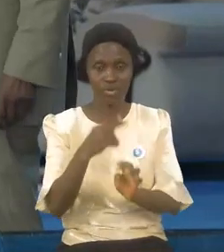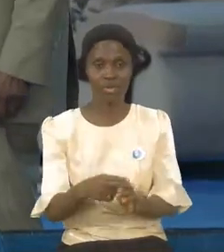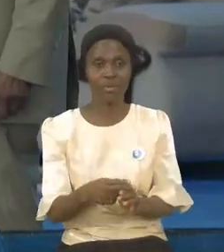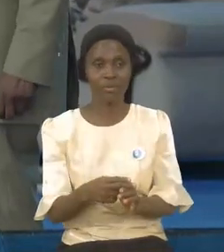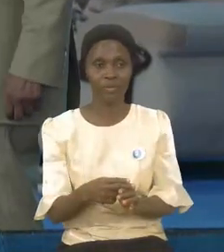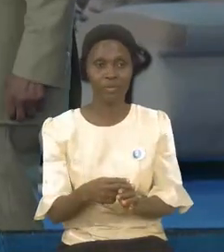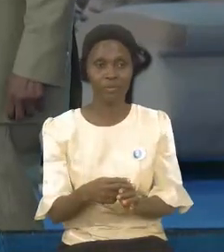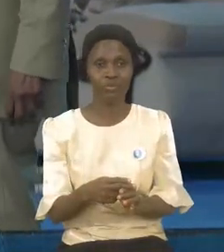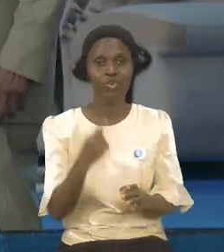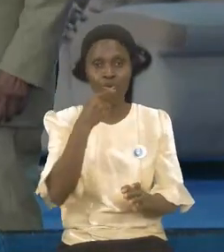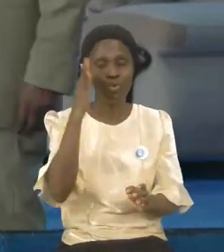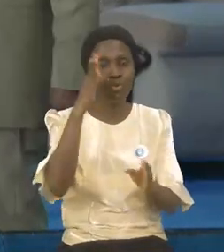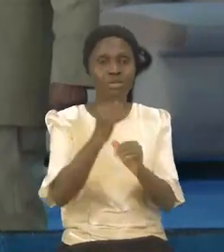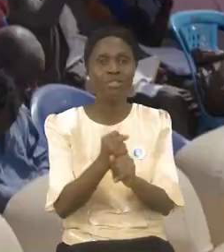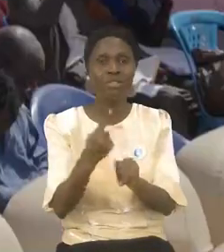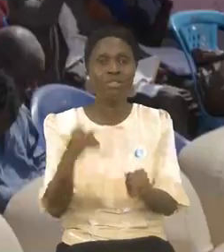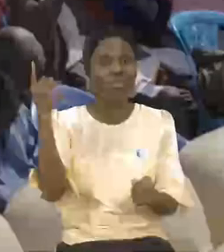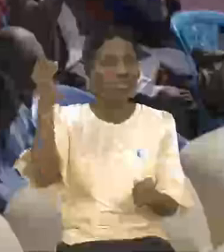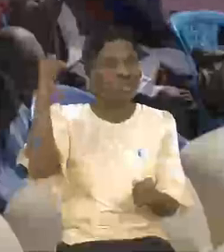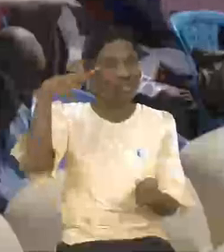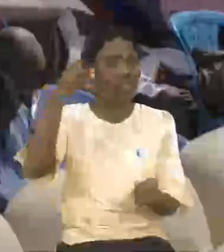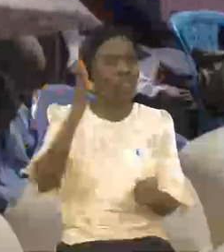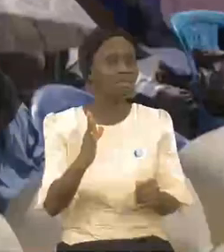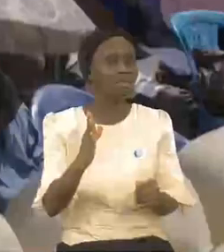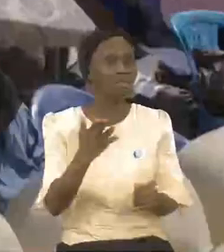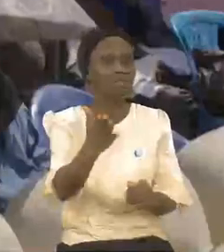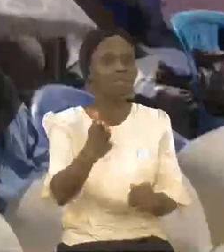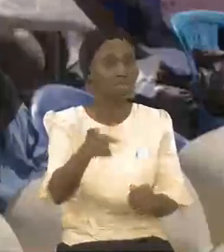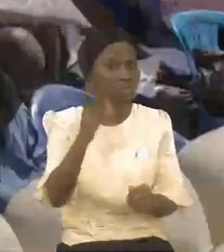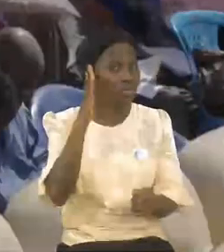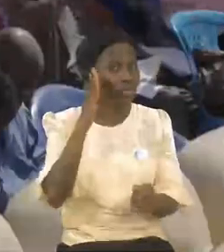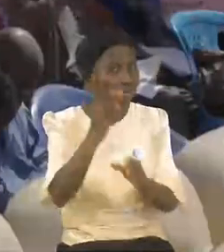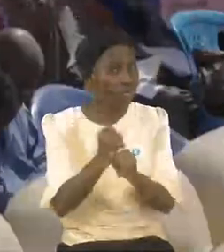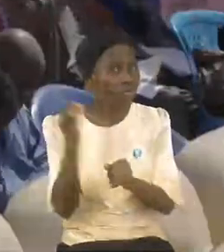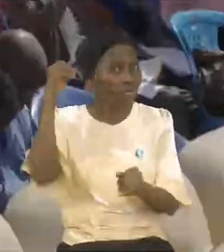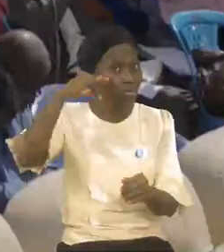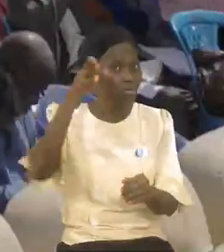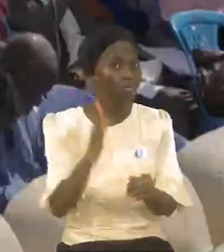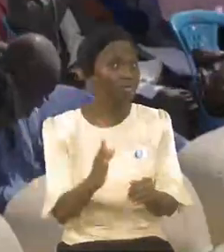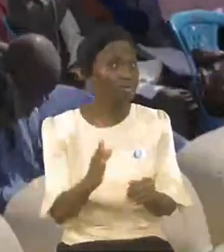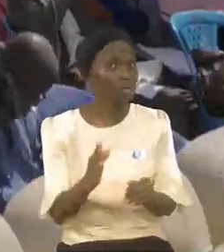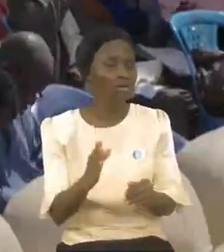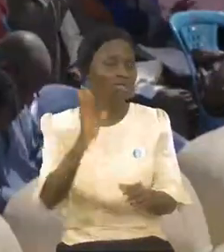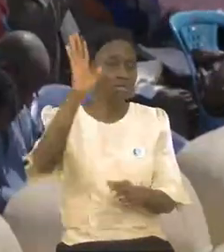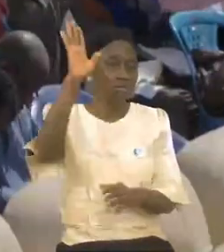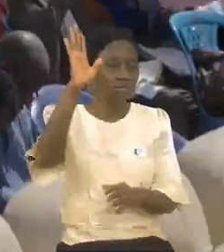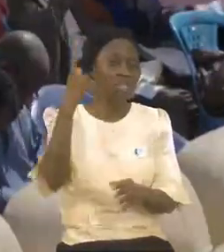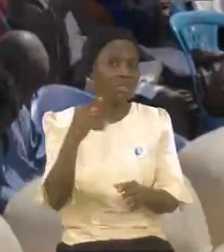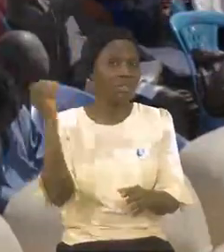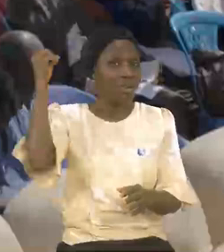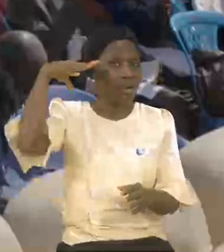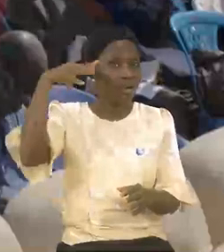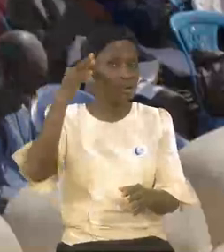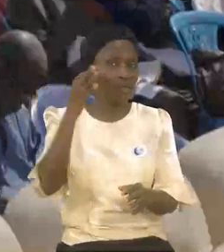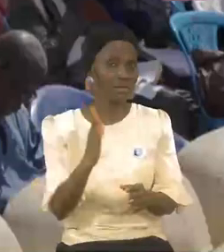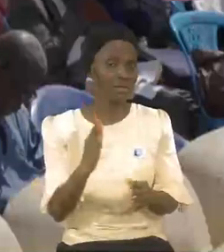Qui est le possesseur de la grâce de Dieu là-bas? Qui reçoit la grâce de Dieu là-bas? La grâce de Dieu, source de salut pour